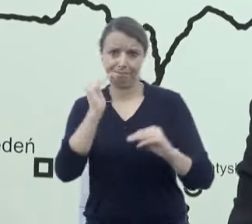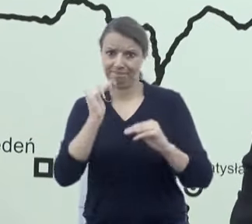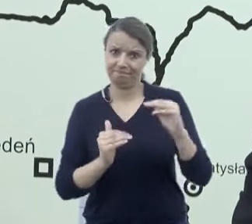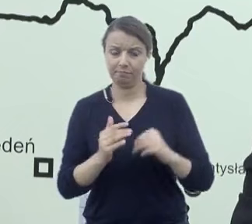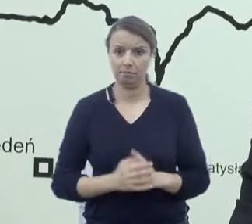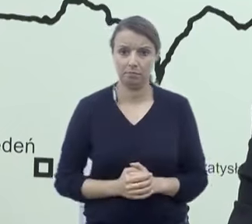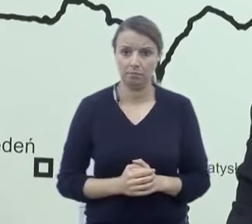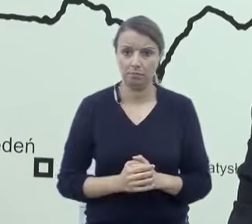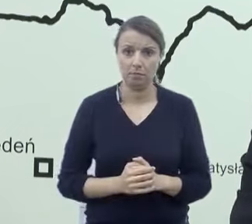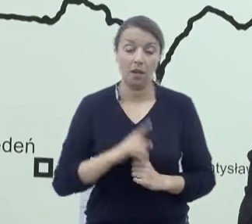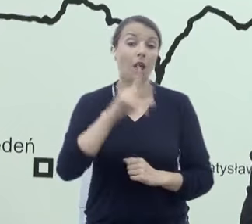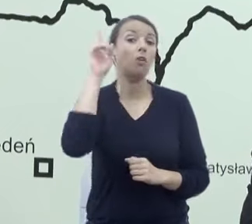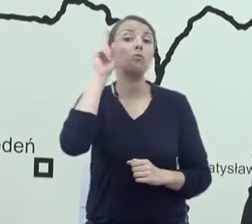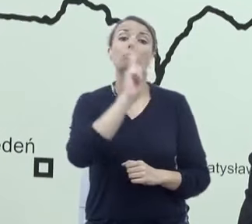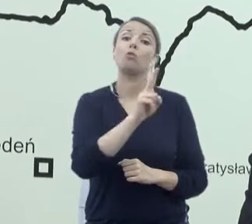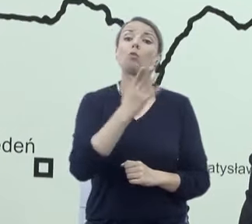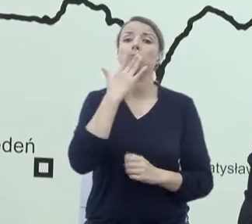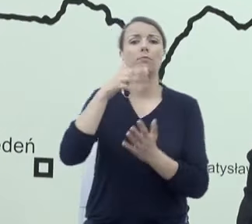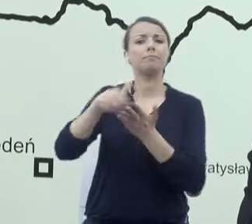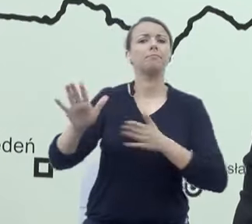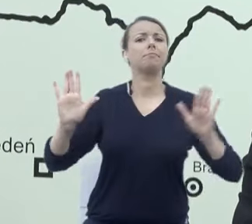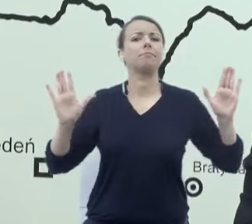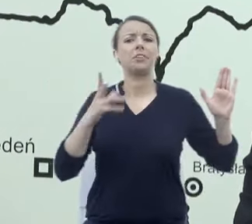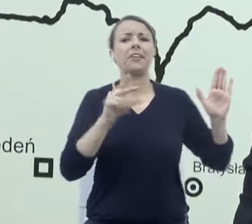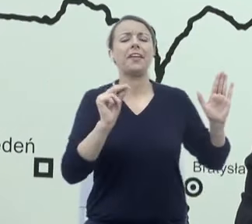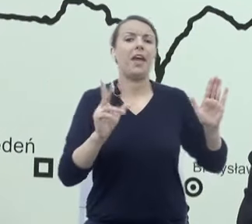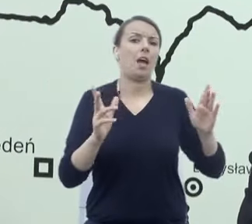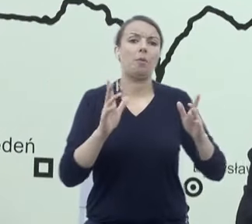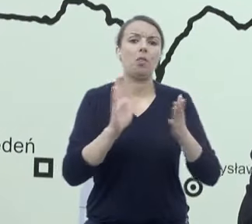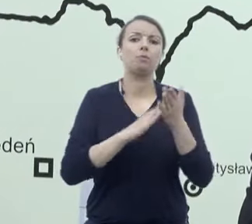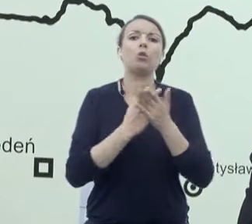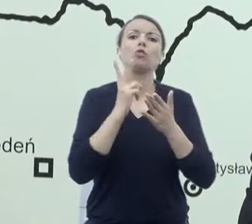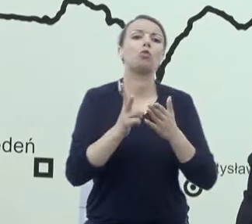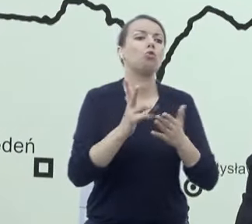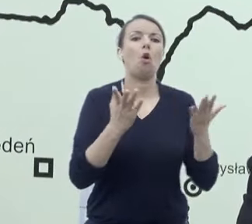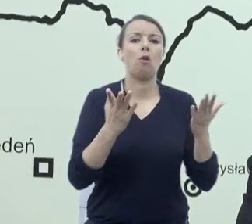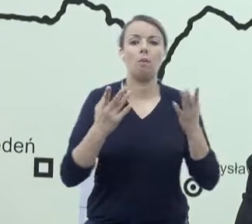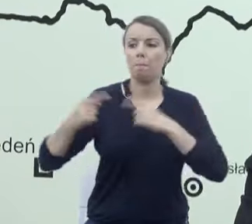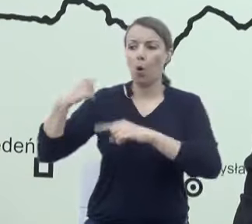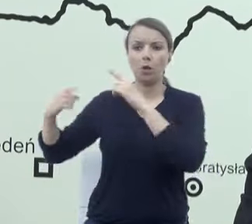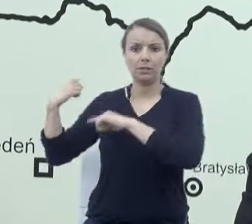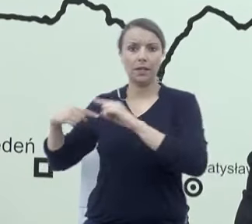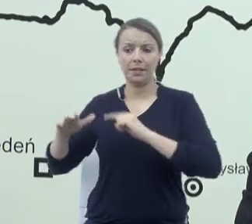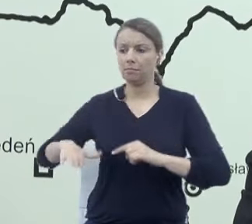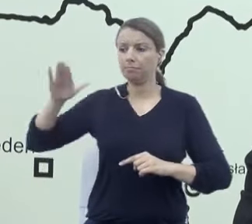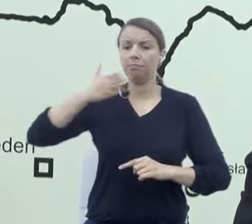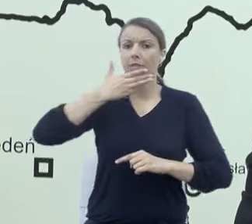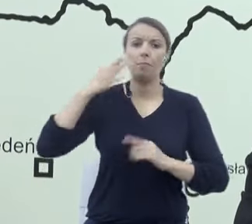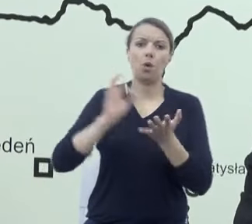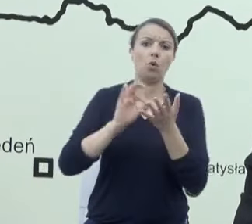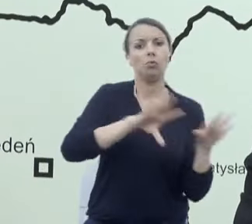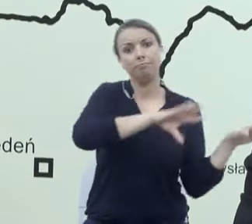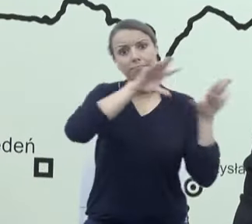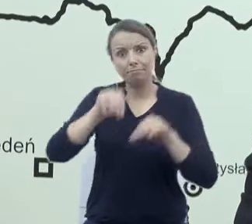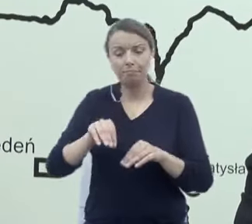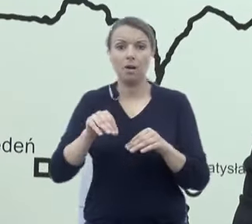ktoś chce to odrzucić, szczególnie no, ci przyjezdni i tak dalej, którzy no, w ogóle nie mieli tej pamięci, mimo że widzieli doskonale, że to